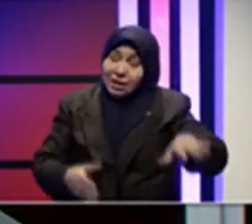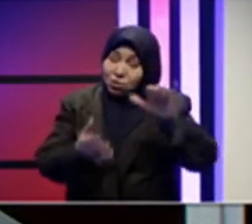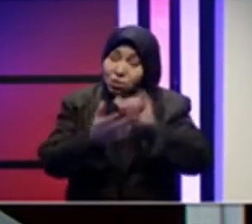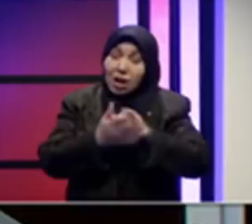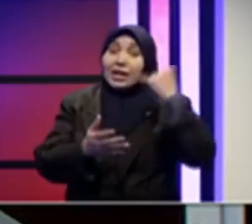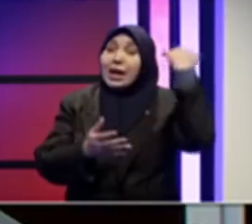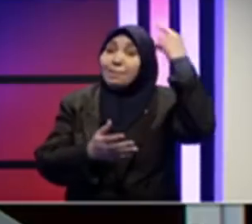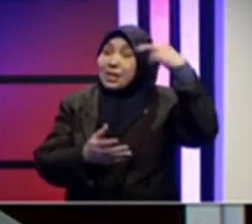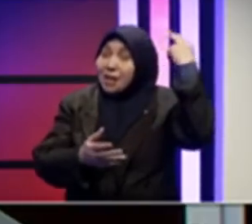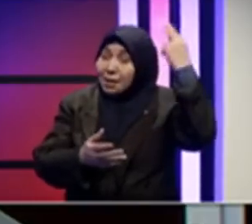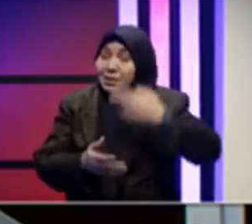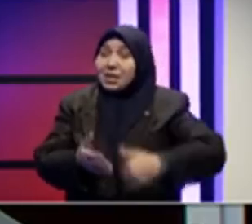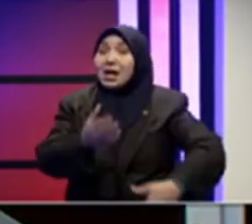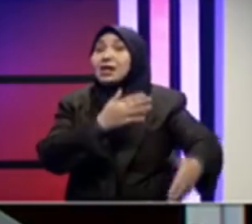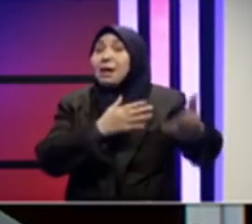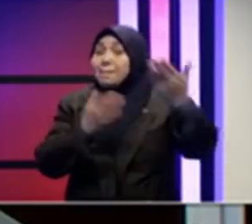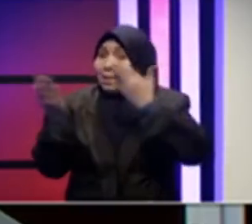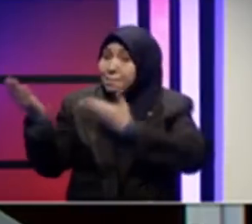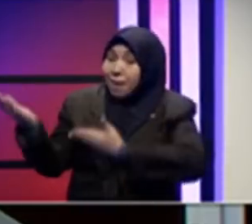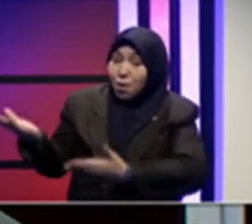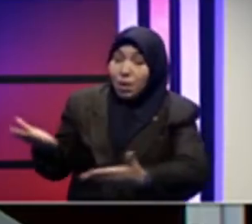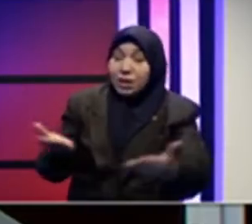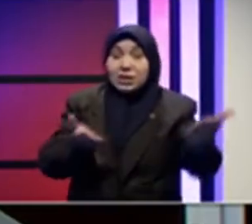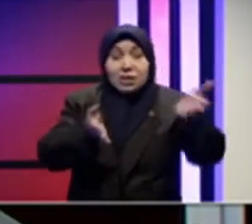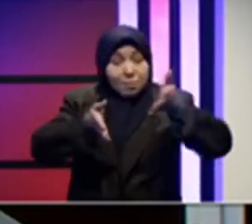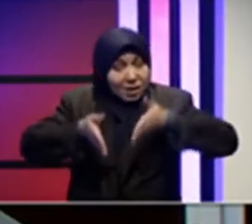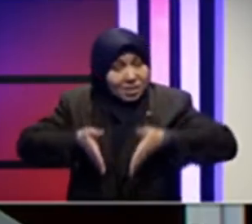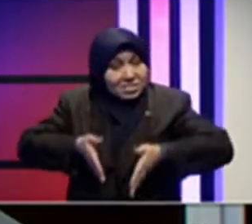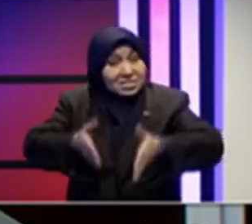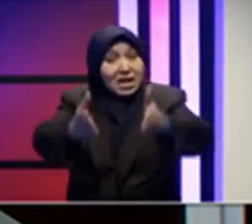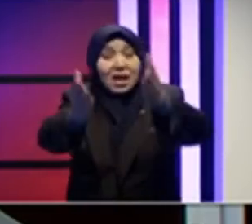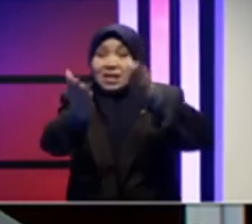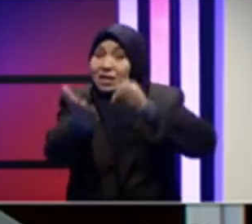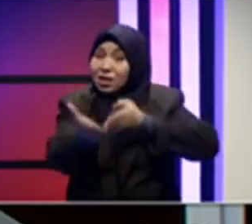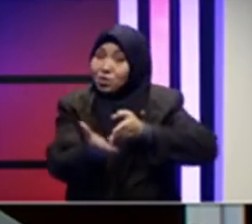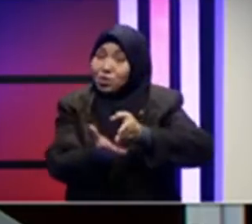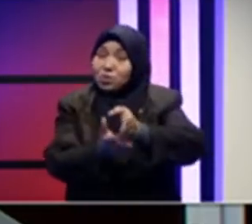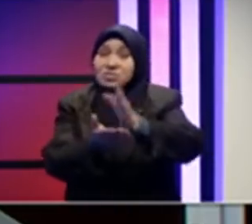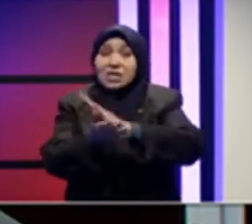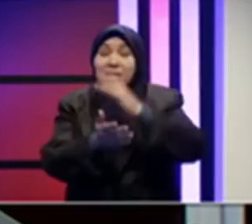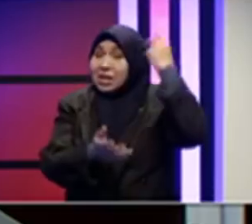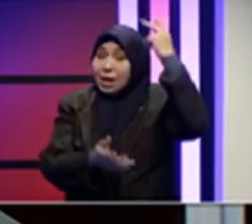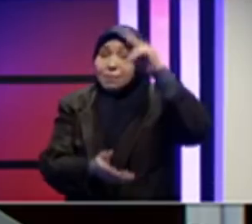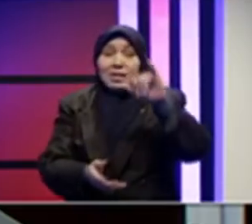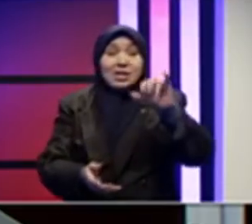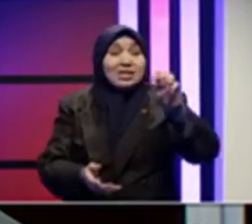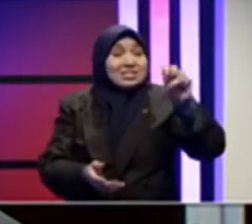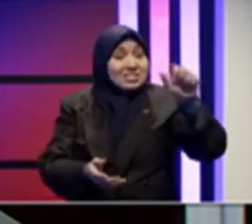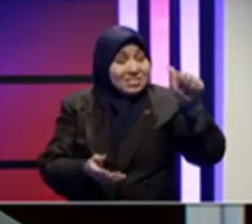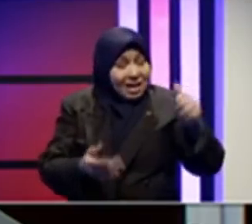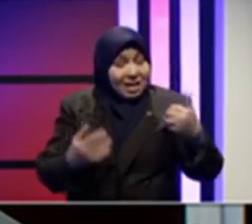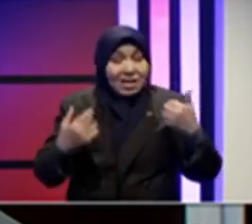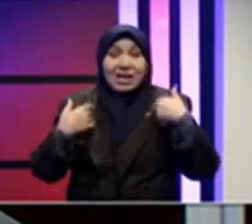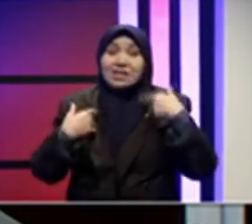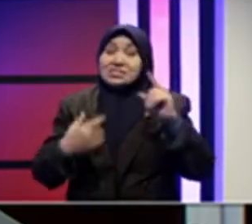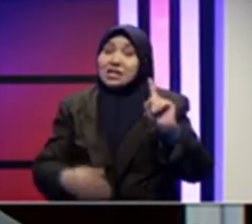nabi-nabi rasul yang membawa kita kepada jalan yang lurus. Jadi Nabi Isa ini adalah